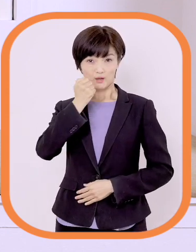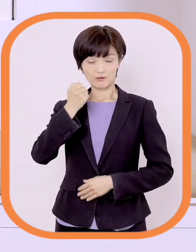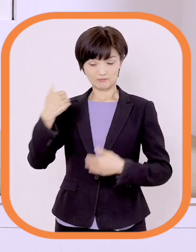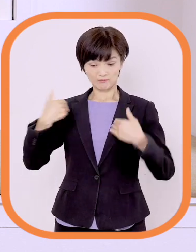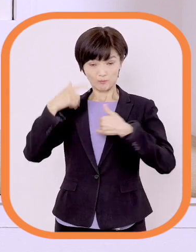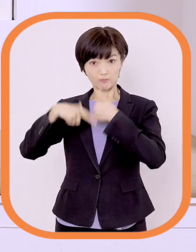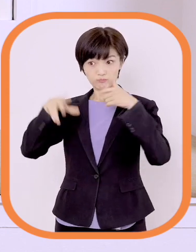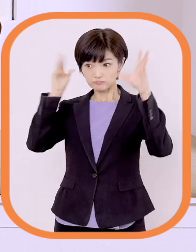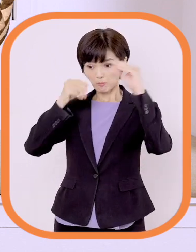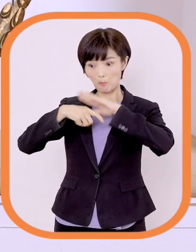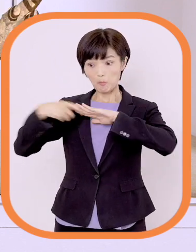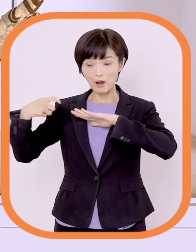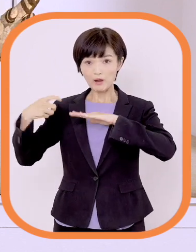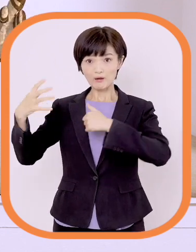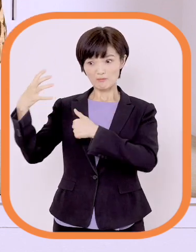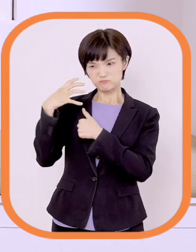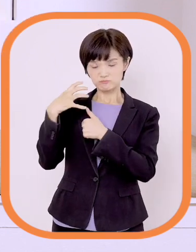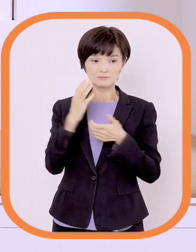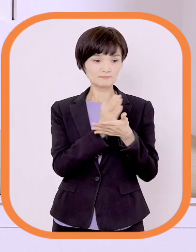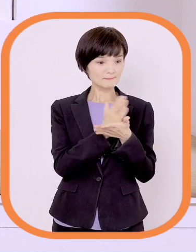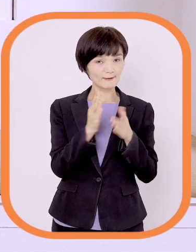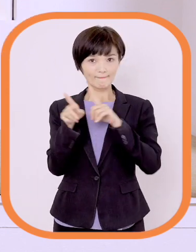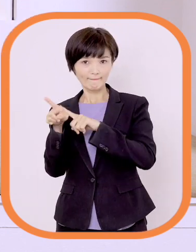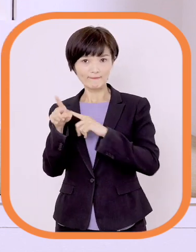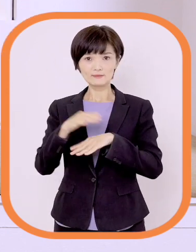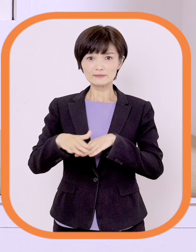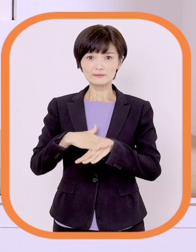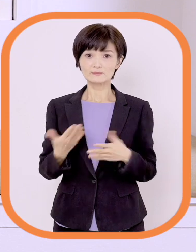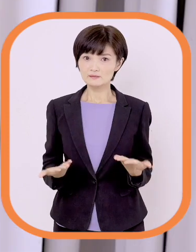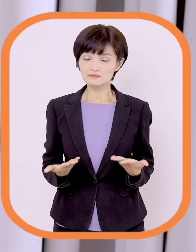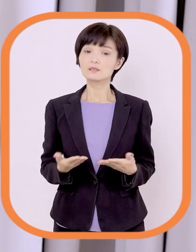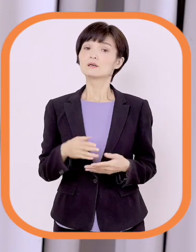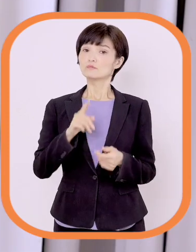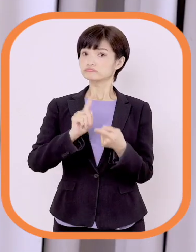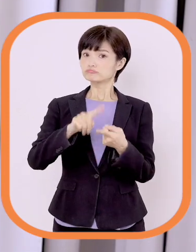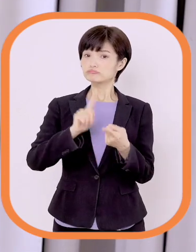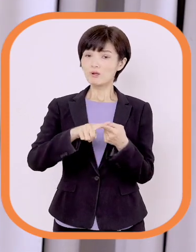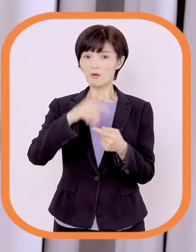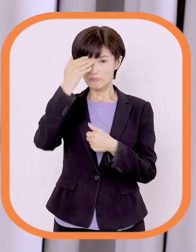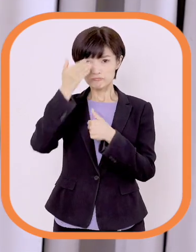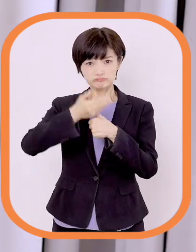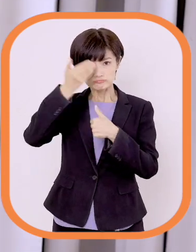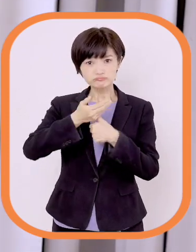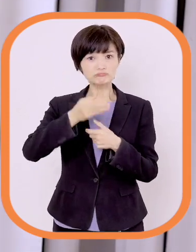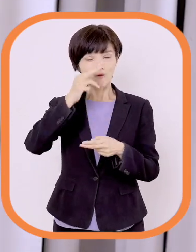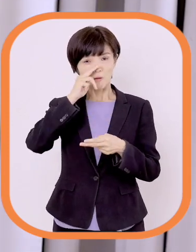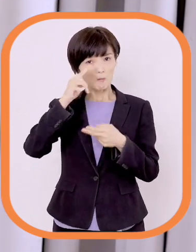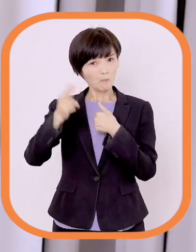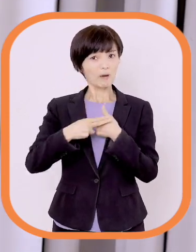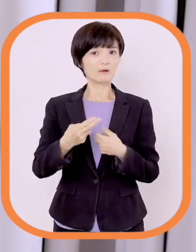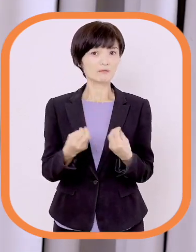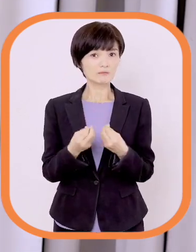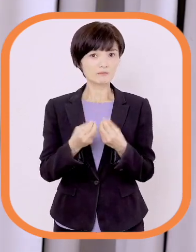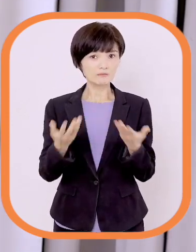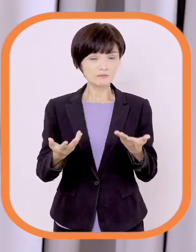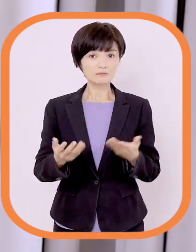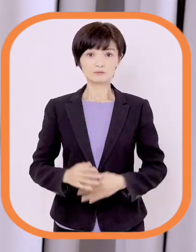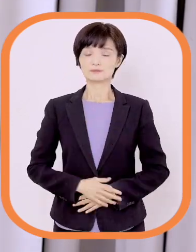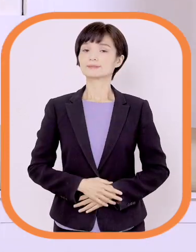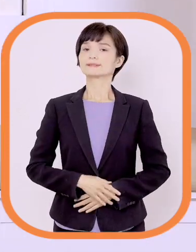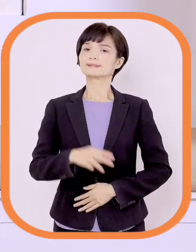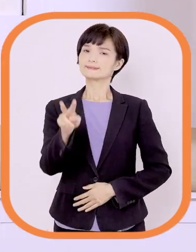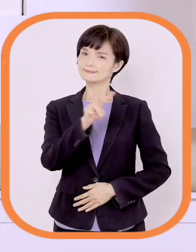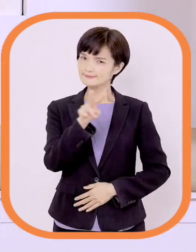人拿到我的个资，然后想要来对我施压，影响我的判决呀？ 对呀，会不会被找麻烦？对我做坏事怎么